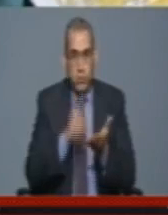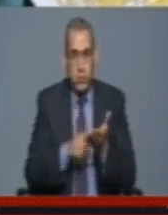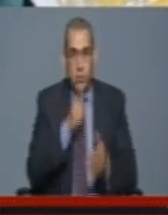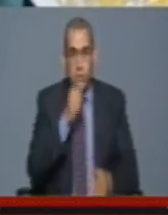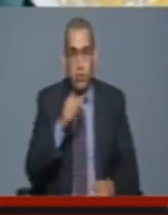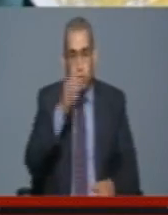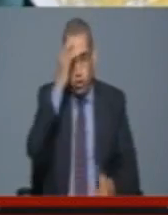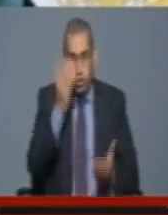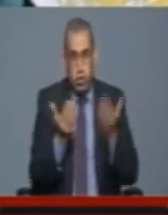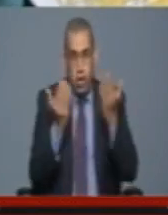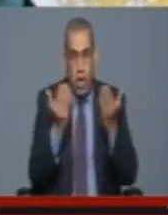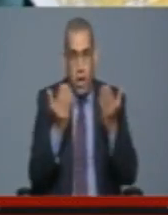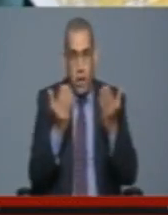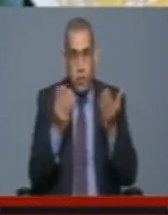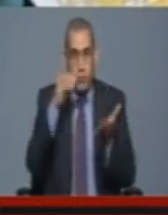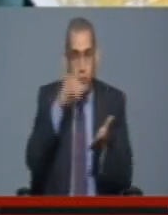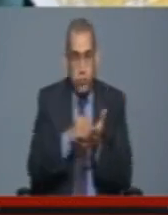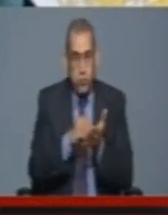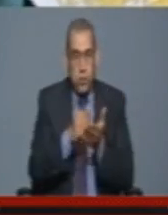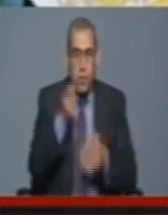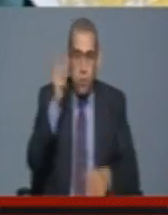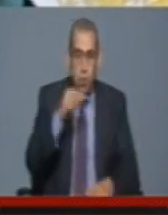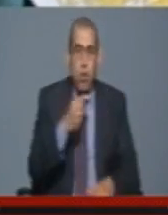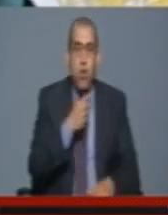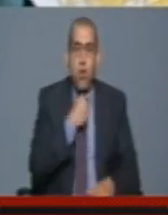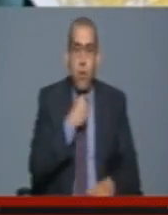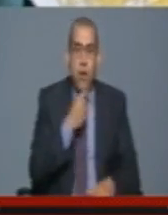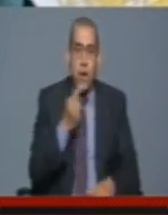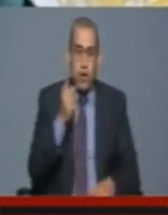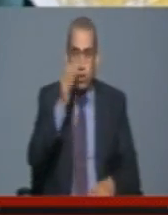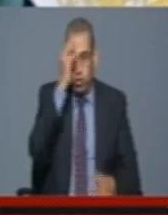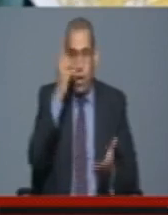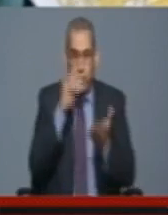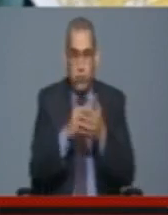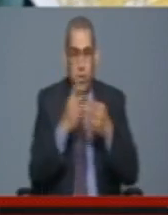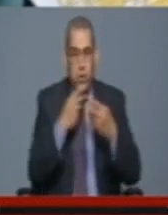الله نبدأ الكلام ده من بكرة صباح بكرة الجمعة إن شاء الله.